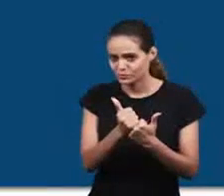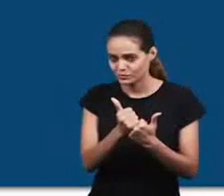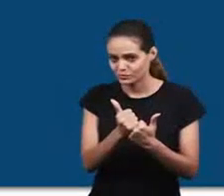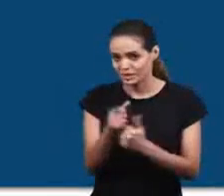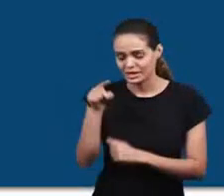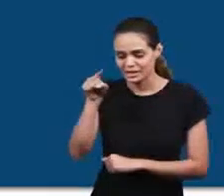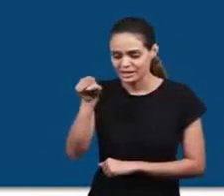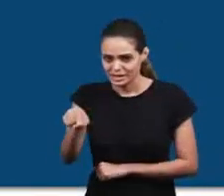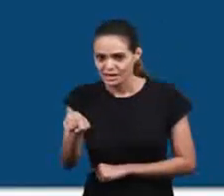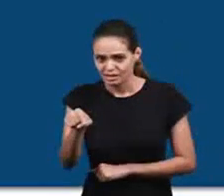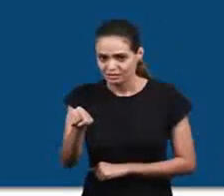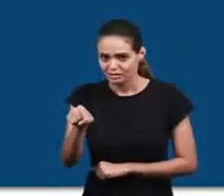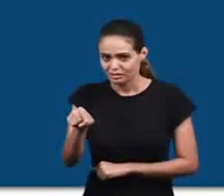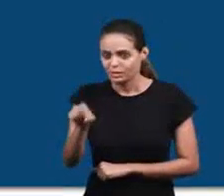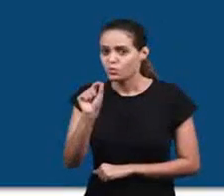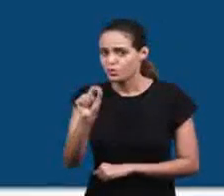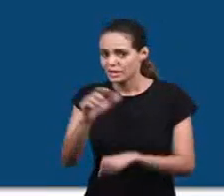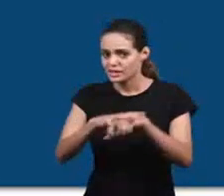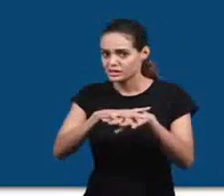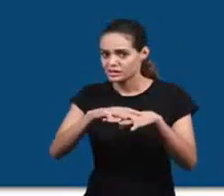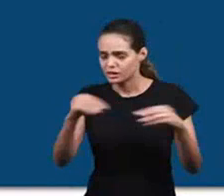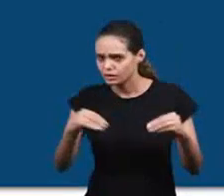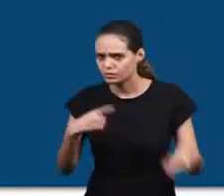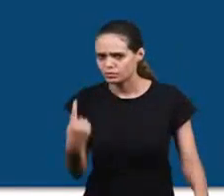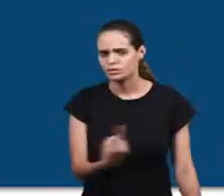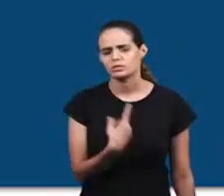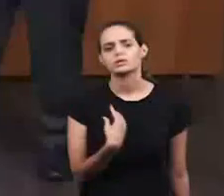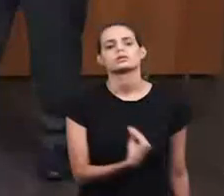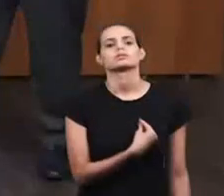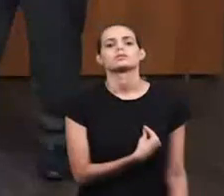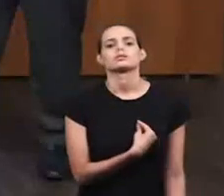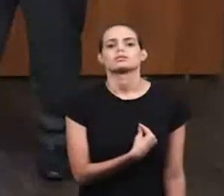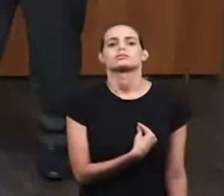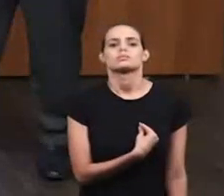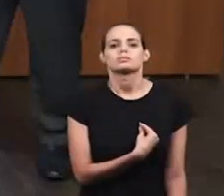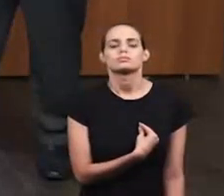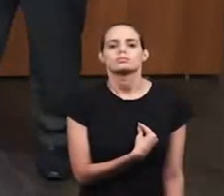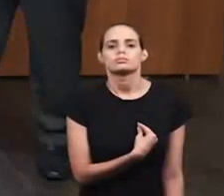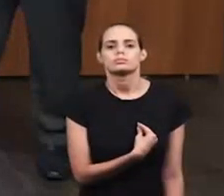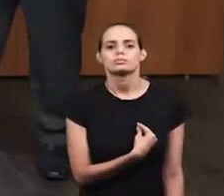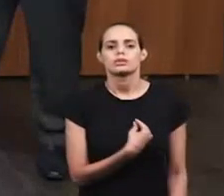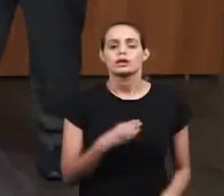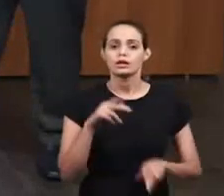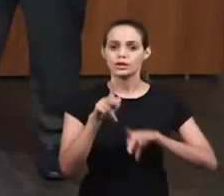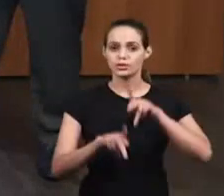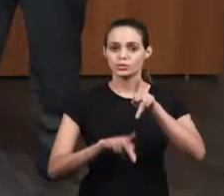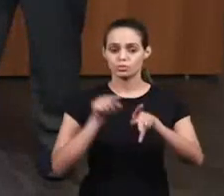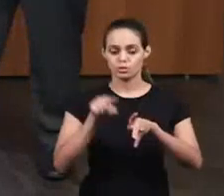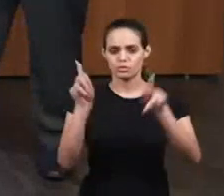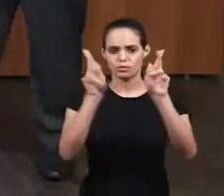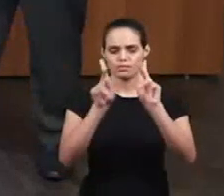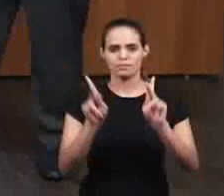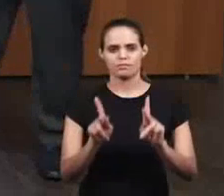zerschlagen. Die Strafe liegt auf ihm, auf dass wir Frieden hätten, und durch seine